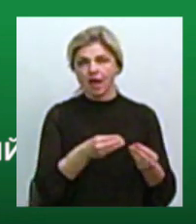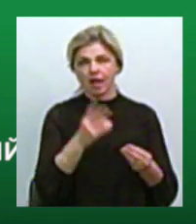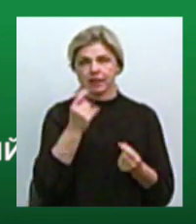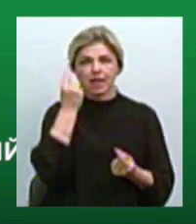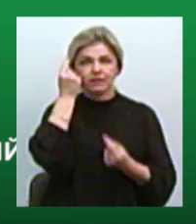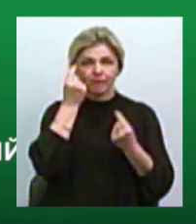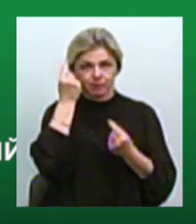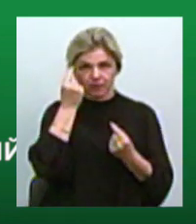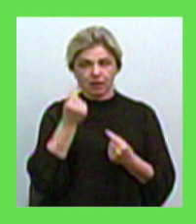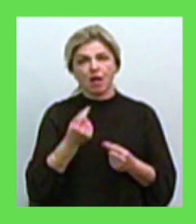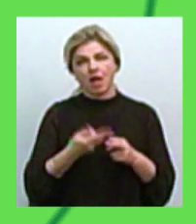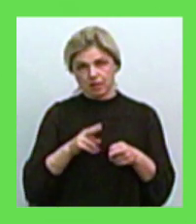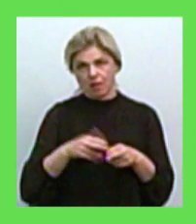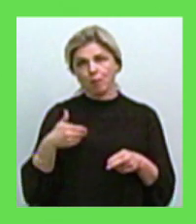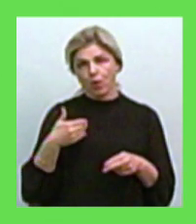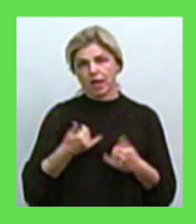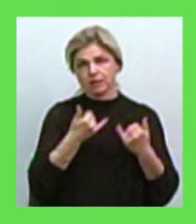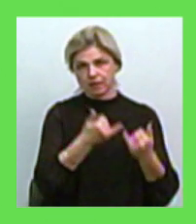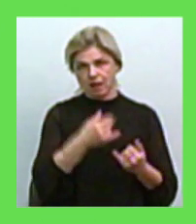корисним для батьків.